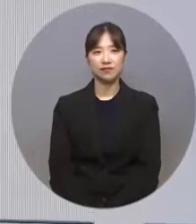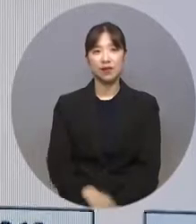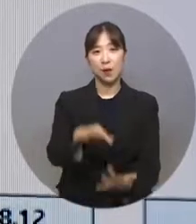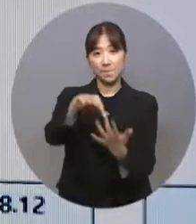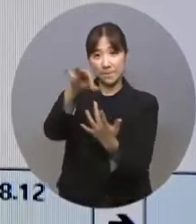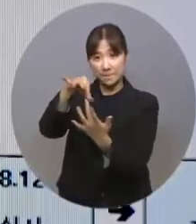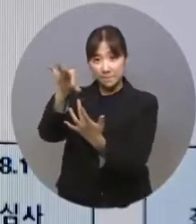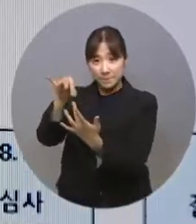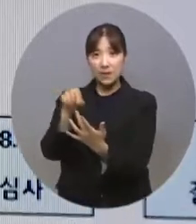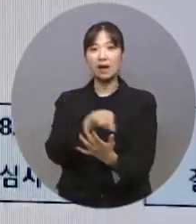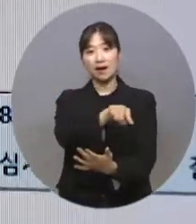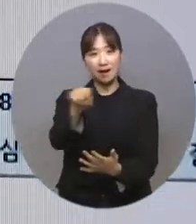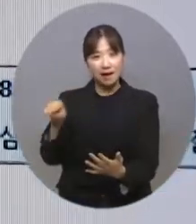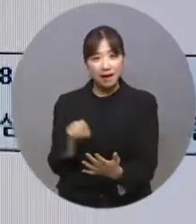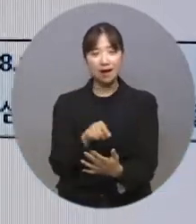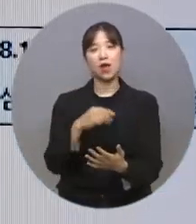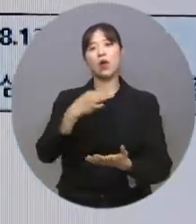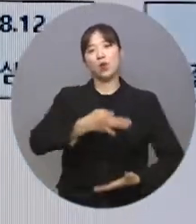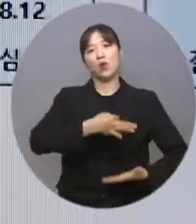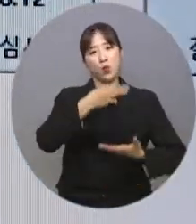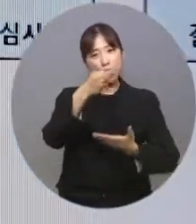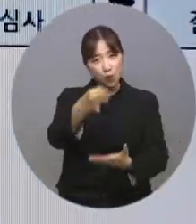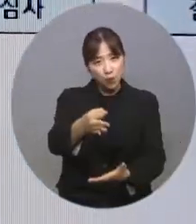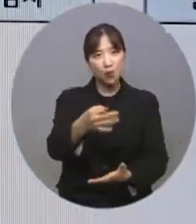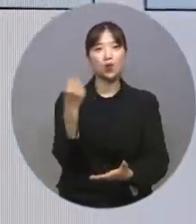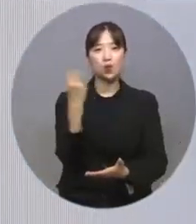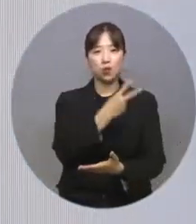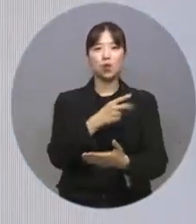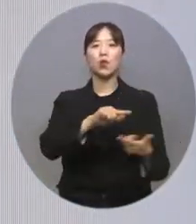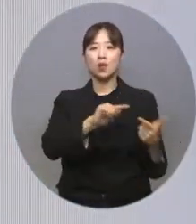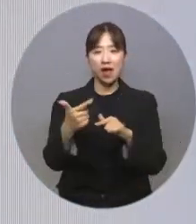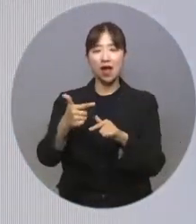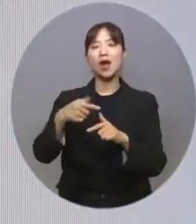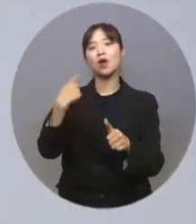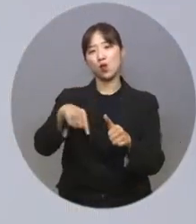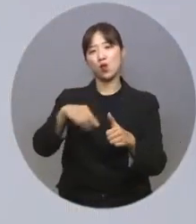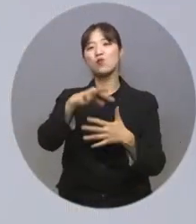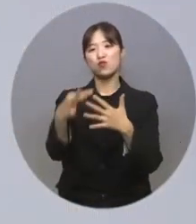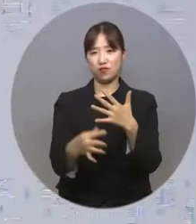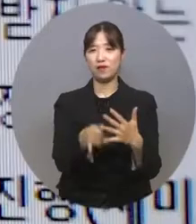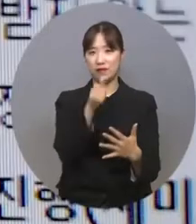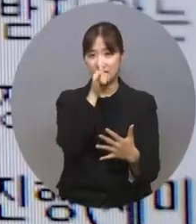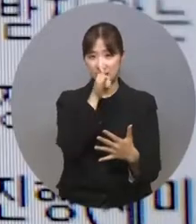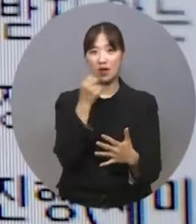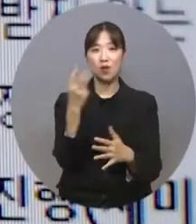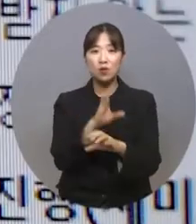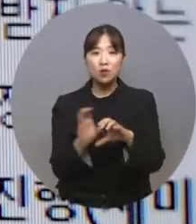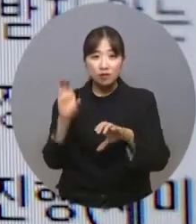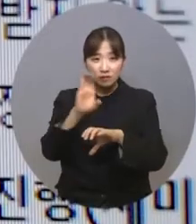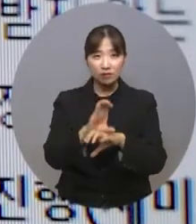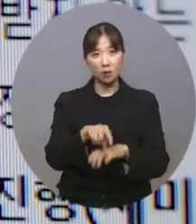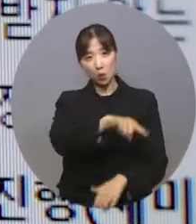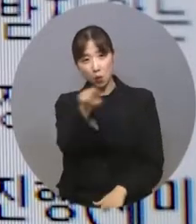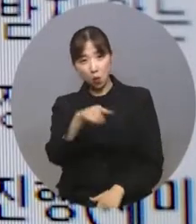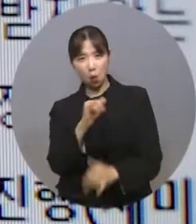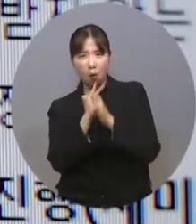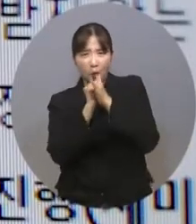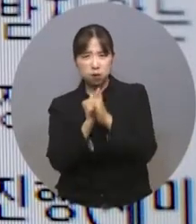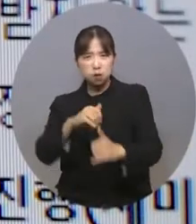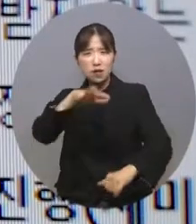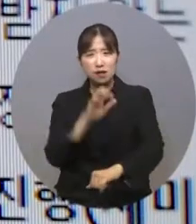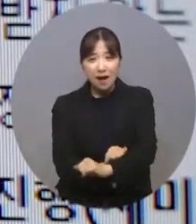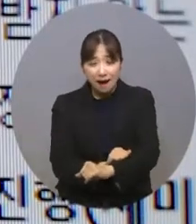선발된 장학생 들에게는 장학금과 함께 다양한 그 프로그램을 제공하는 것은 물론 장학생 가운데 우수 활동자